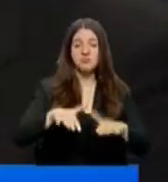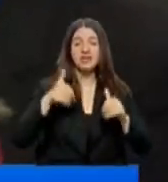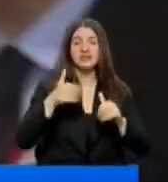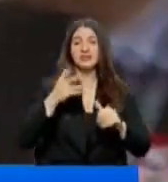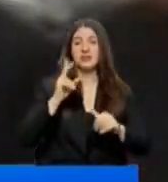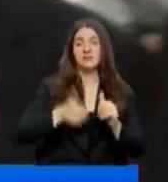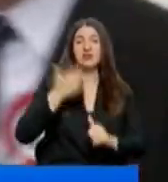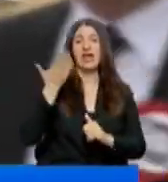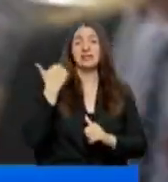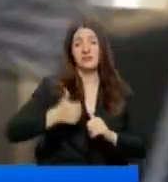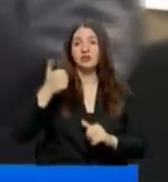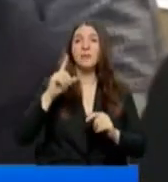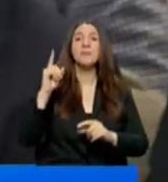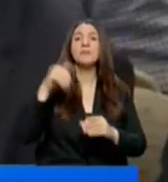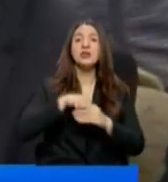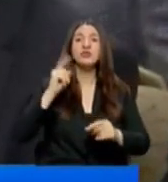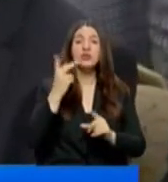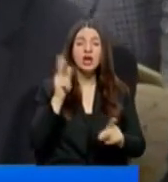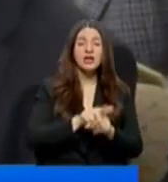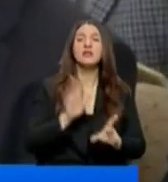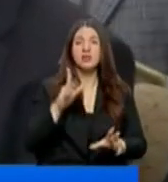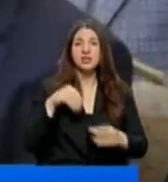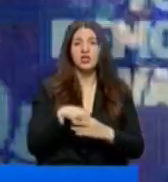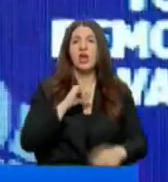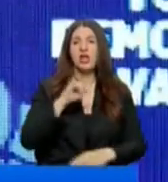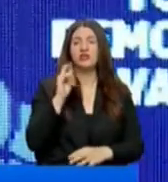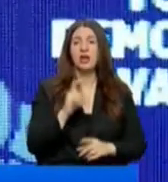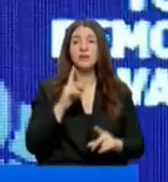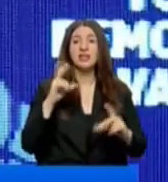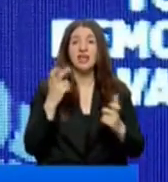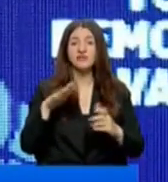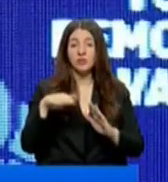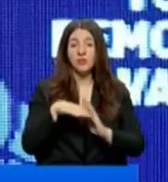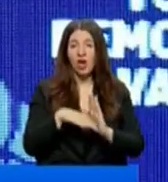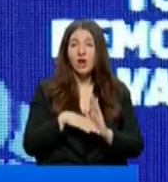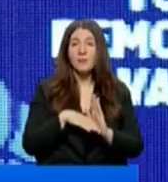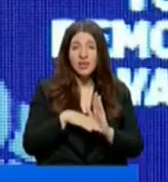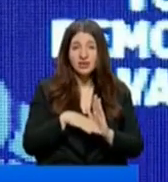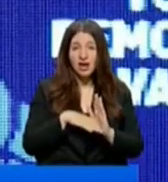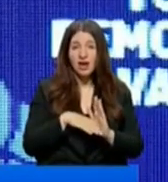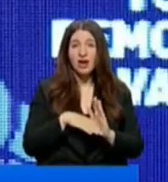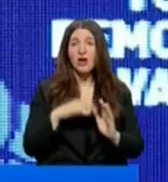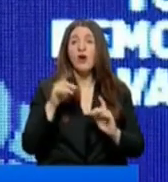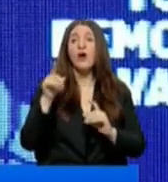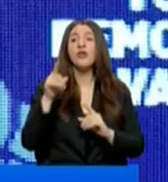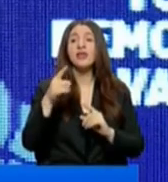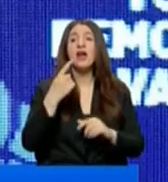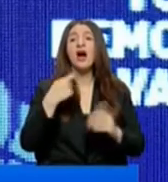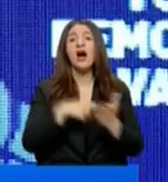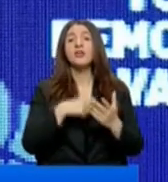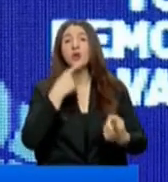Arınç, partisinin yöneticilerini katılım göstermedikleri için eleştirdi. Televizyon programlarında onların